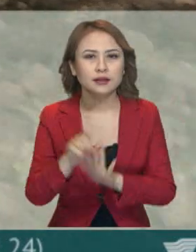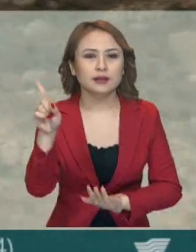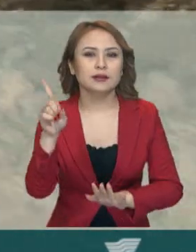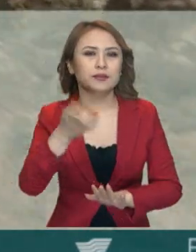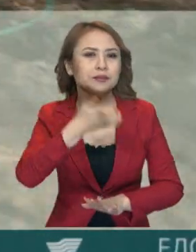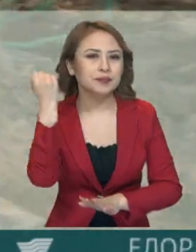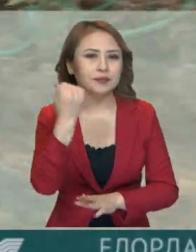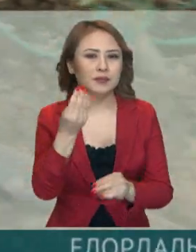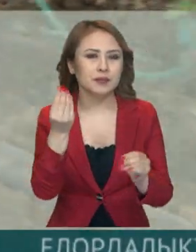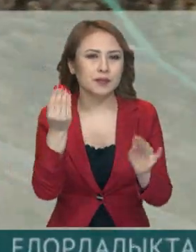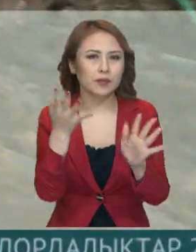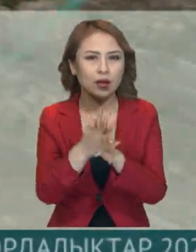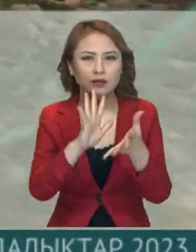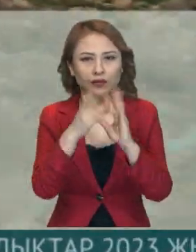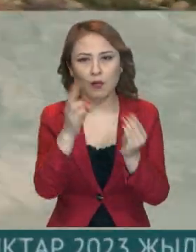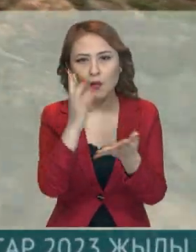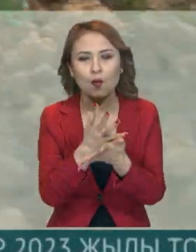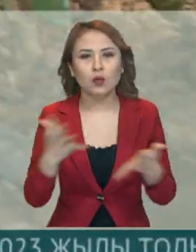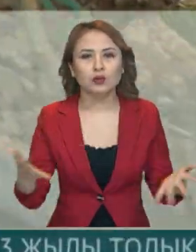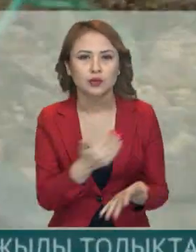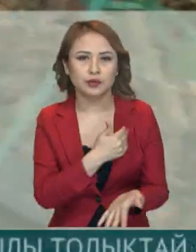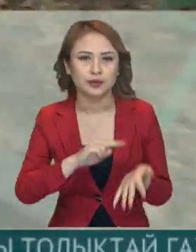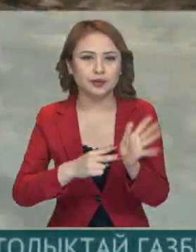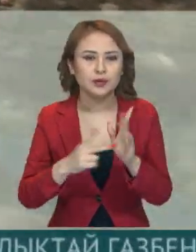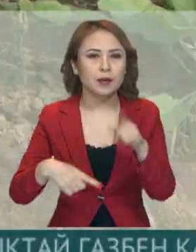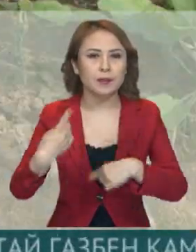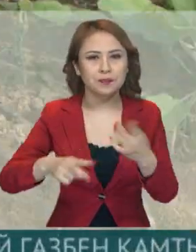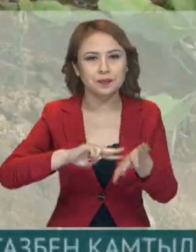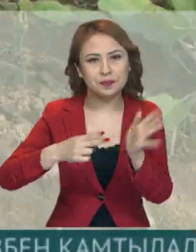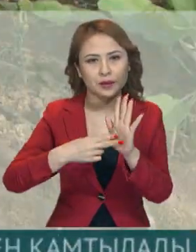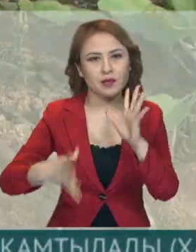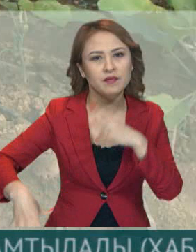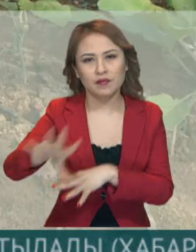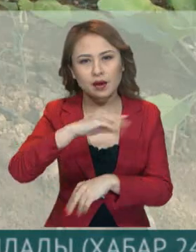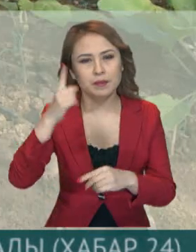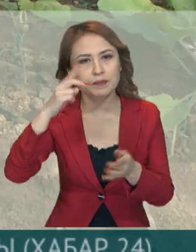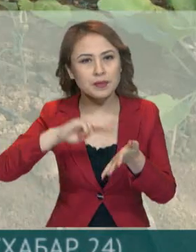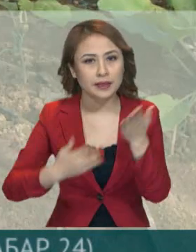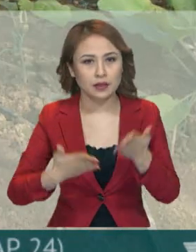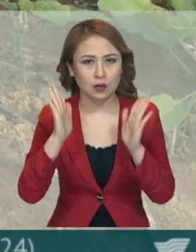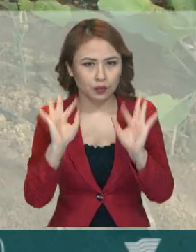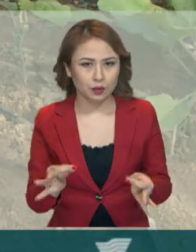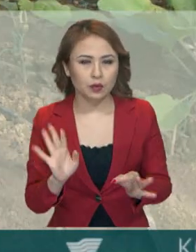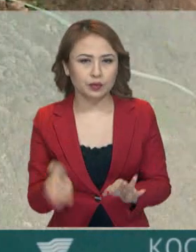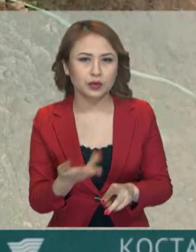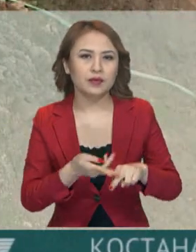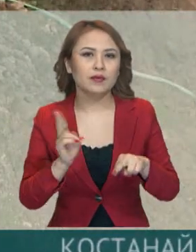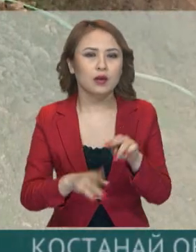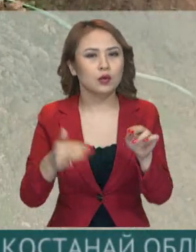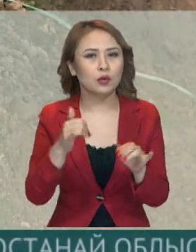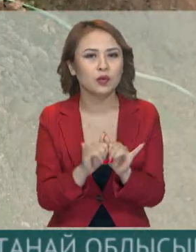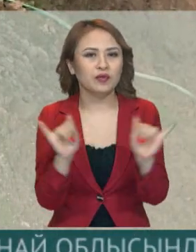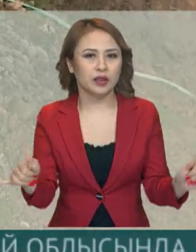арқасында шығынды азайтып, табыс көлемін арттырып отырмыз. Ендігі жоспарымыз барлығы ойдағыдай болып жатса, өнім көлемін ұлғайта түсу,